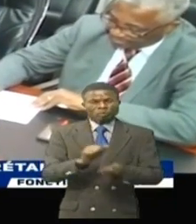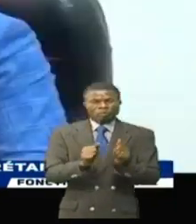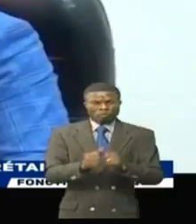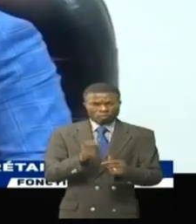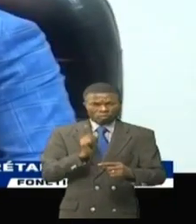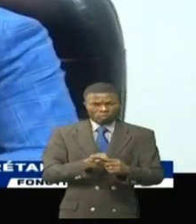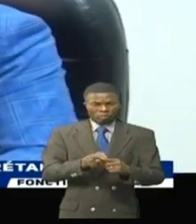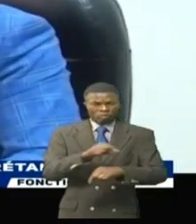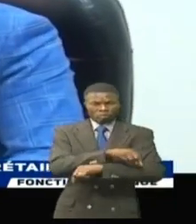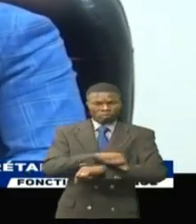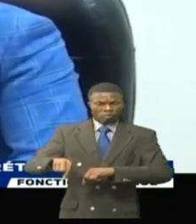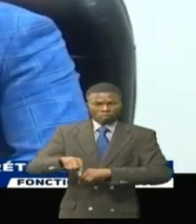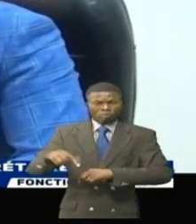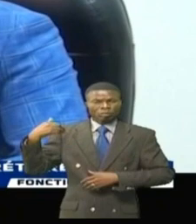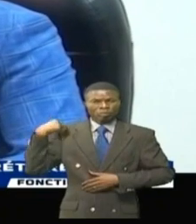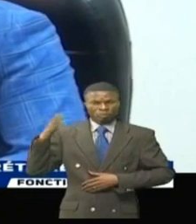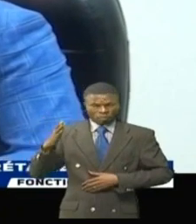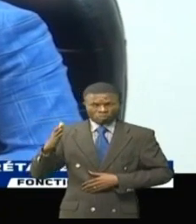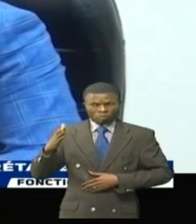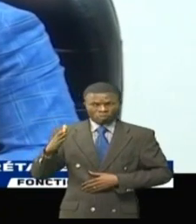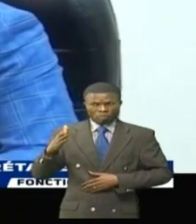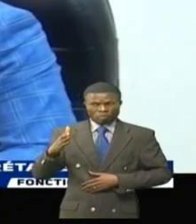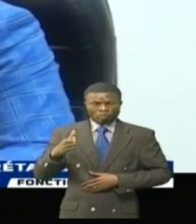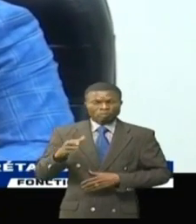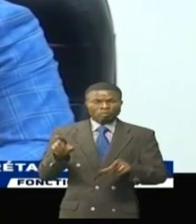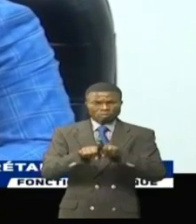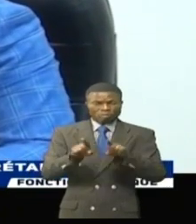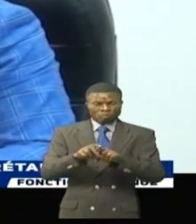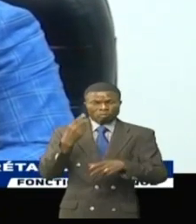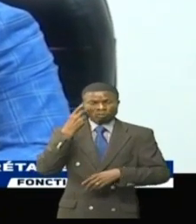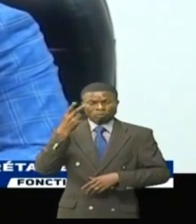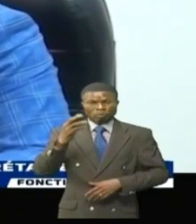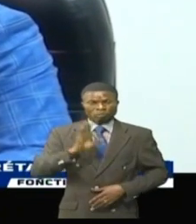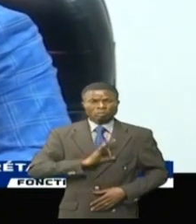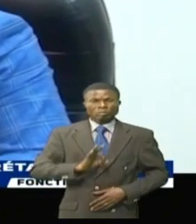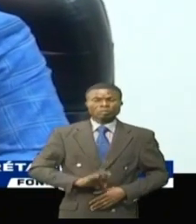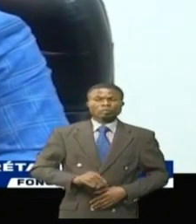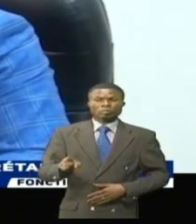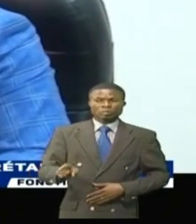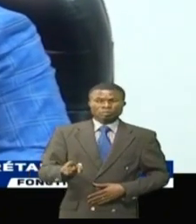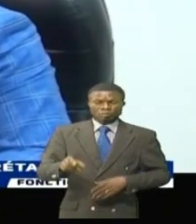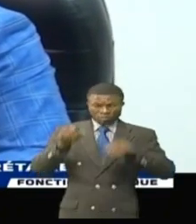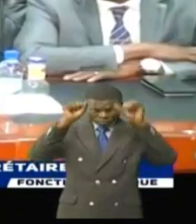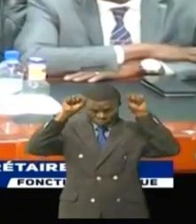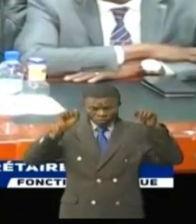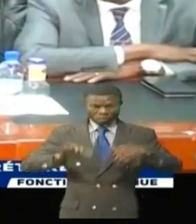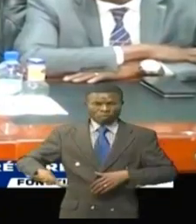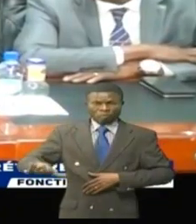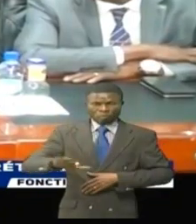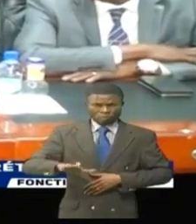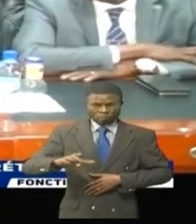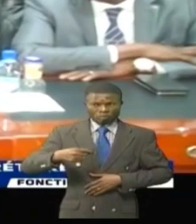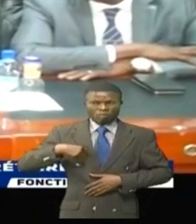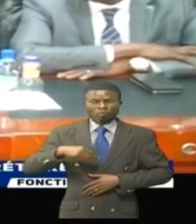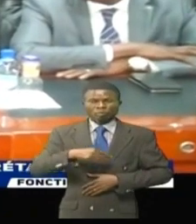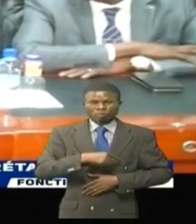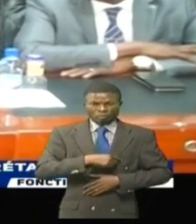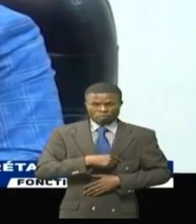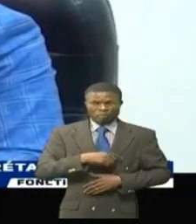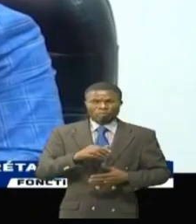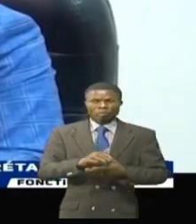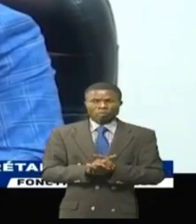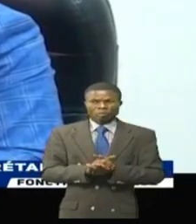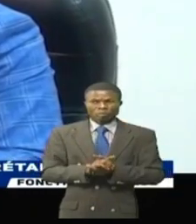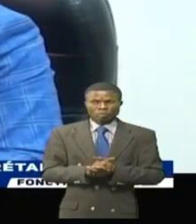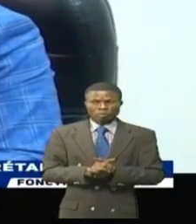de l'administration publique, conformément à la vision de son Excellence, Monsieur le Président de la République. Nous aurons besoin de vous